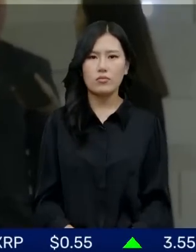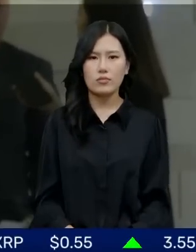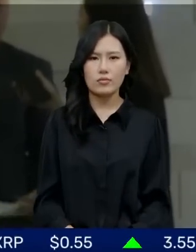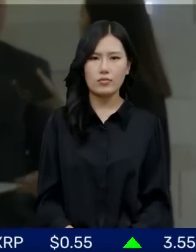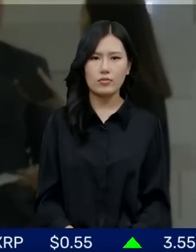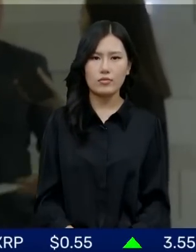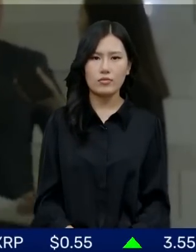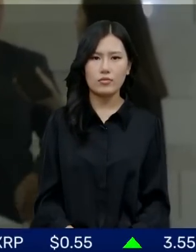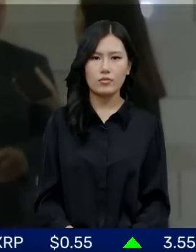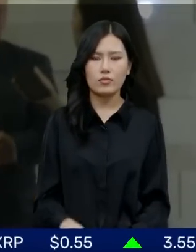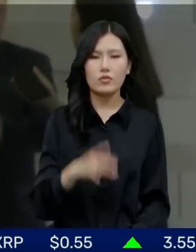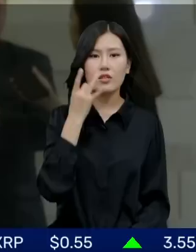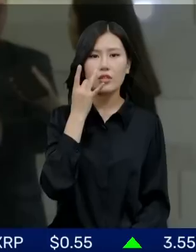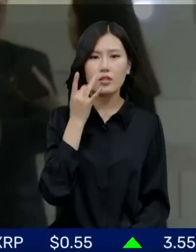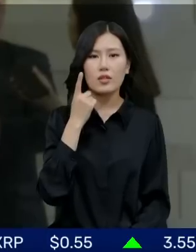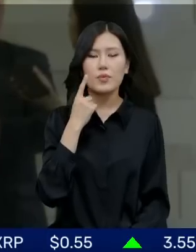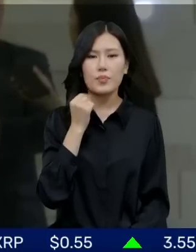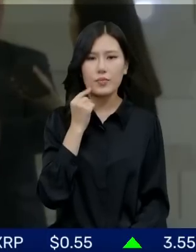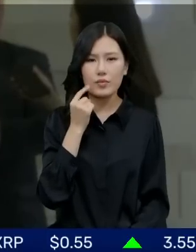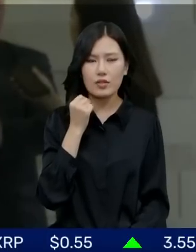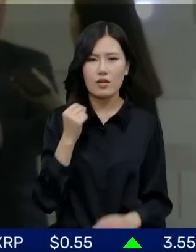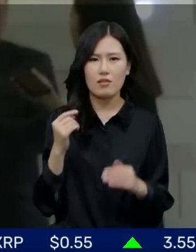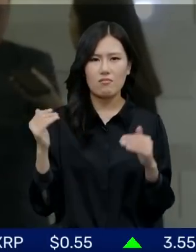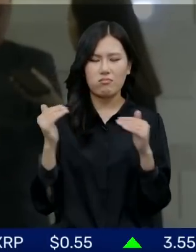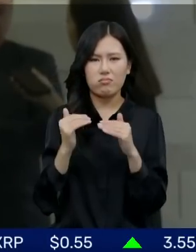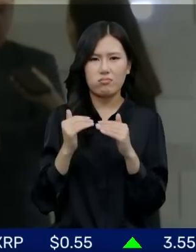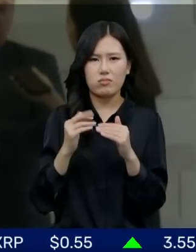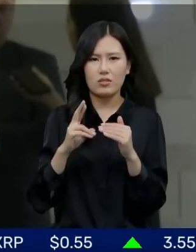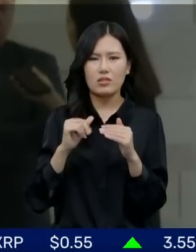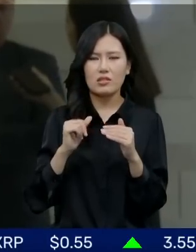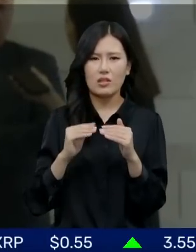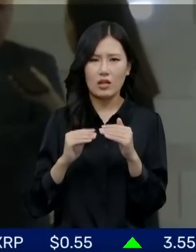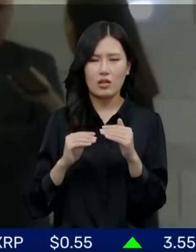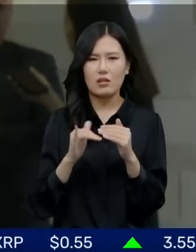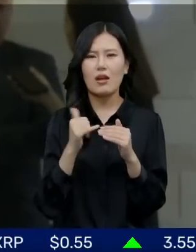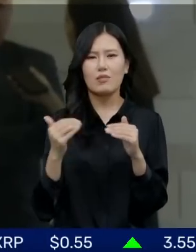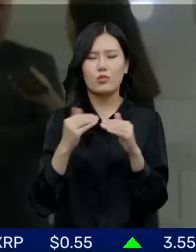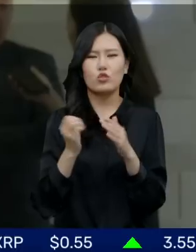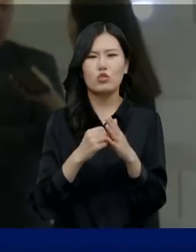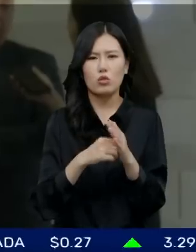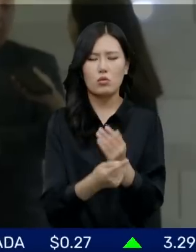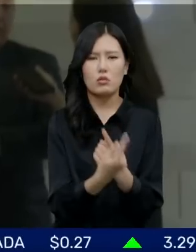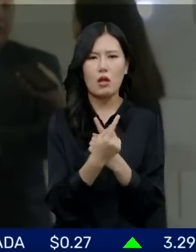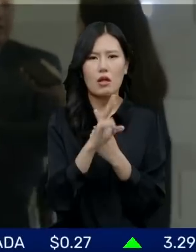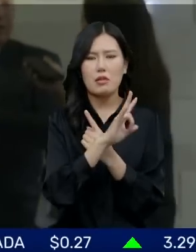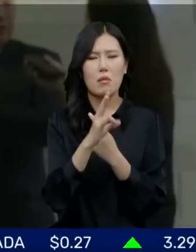асуудлыг бол хуулийн тусгагдсан одоо тэр шаардлагыг хангаж намууд ажиллаагүй бол төрөөс үзүүлэх санхүүжилтийг зогсоохоор